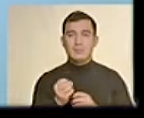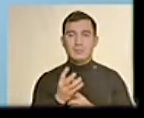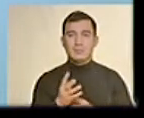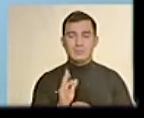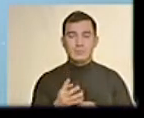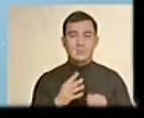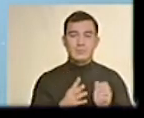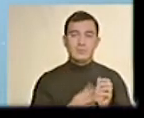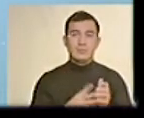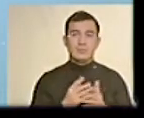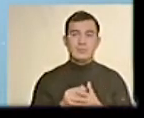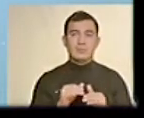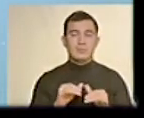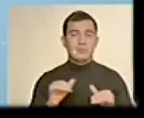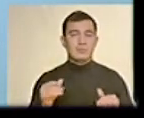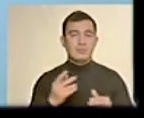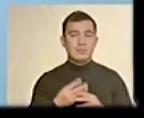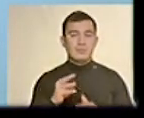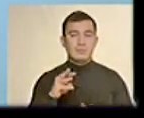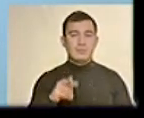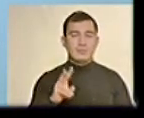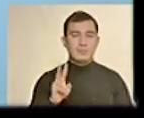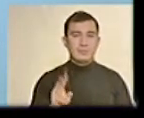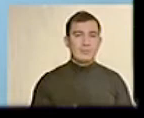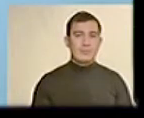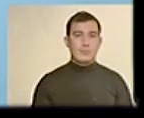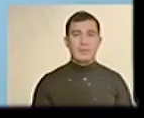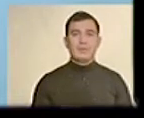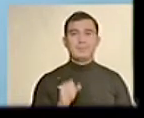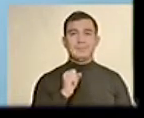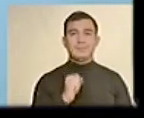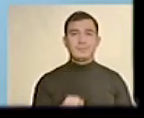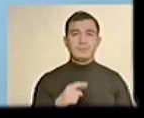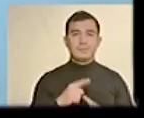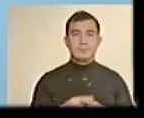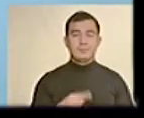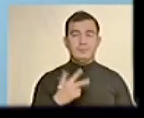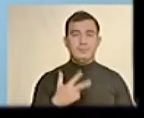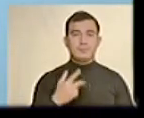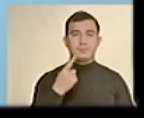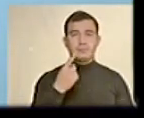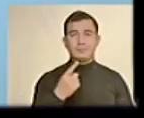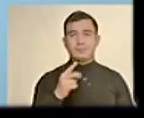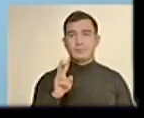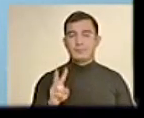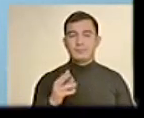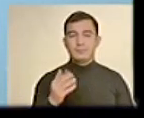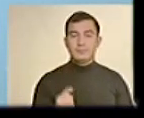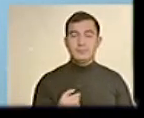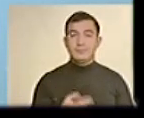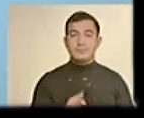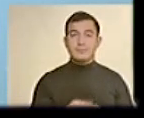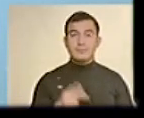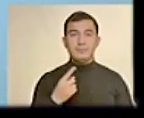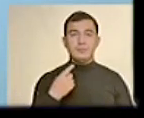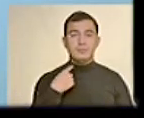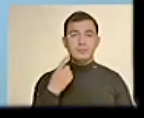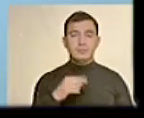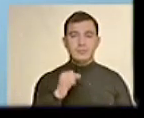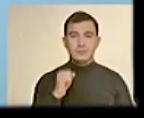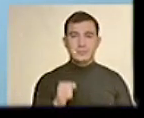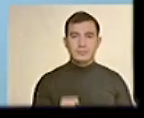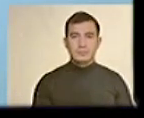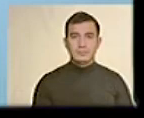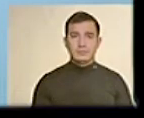m plus m kvadrat. A plus 1 taksim 3'nin kvadratı. Demek birinci sonumuz a,